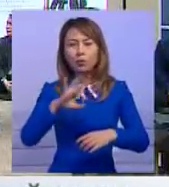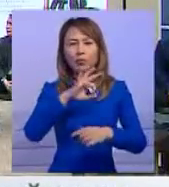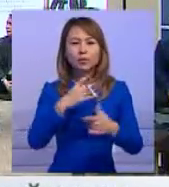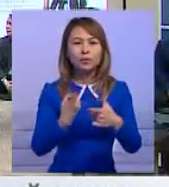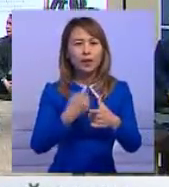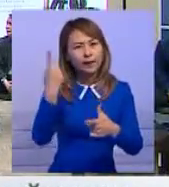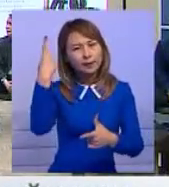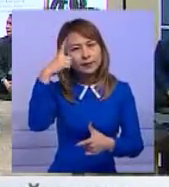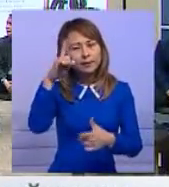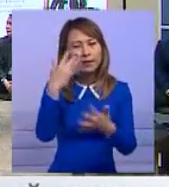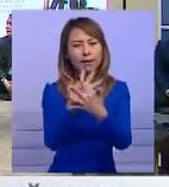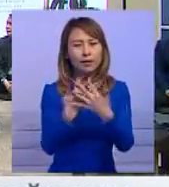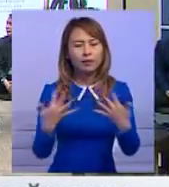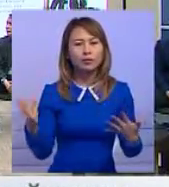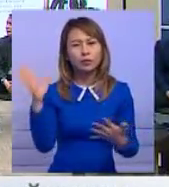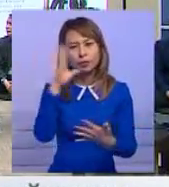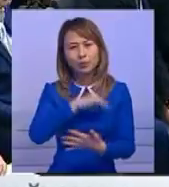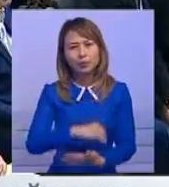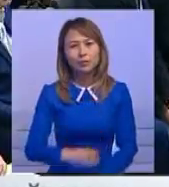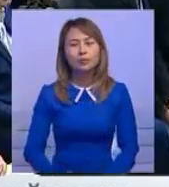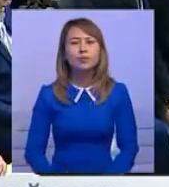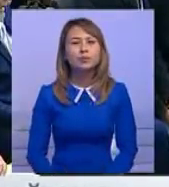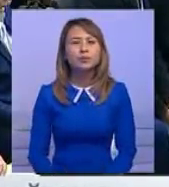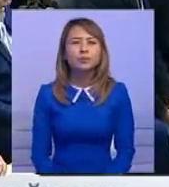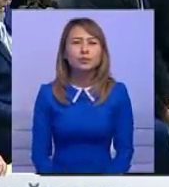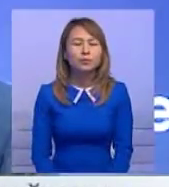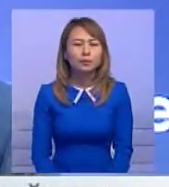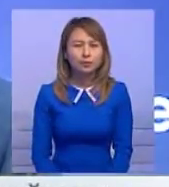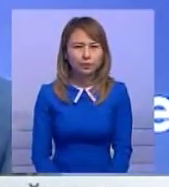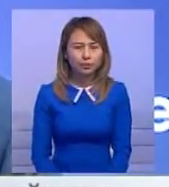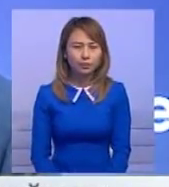тың идеялар пайда болуы мүмкін.